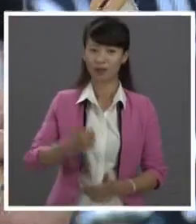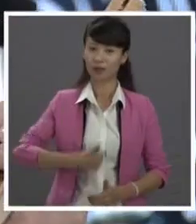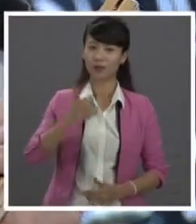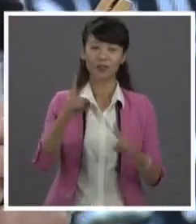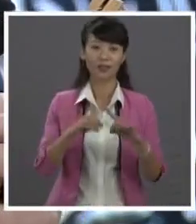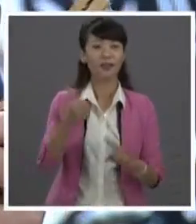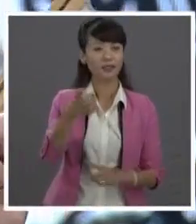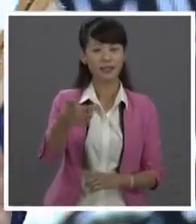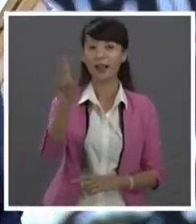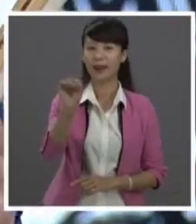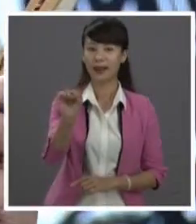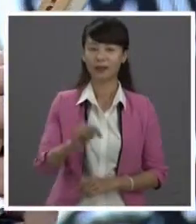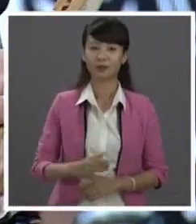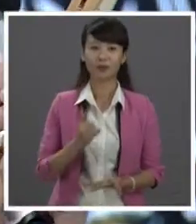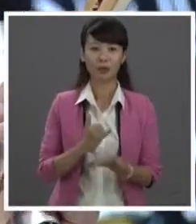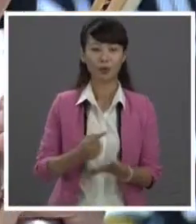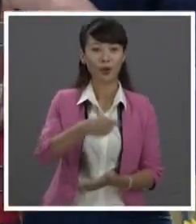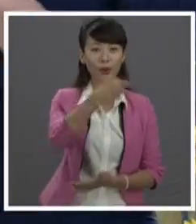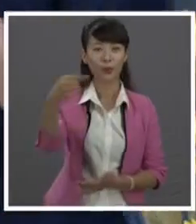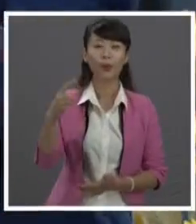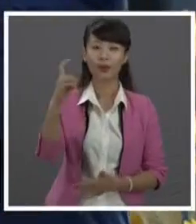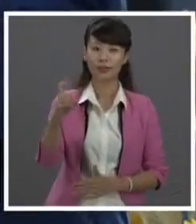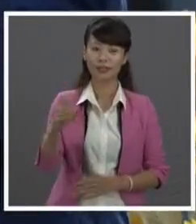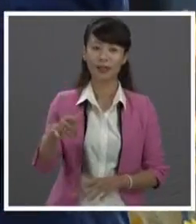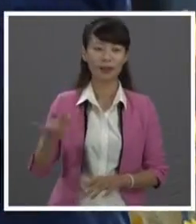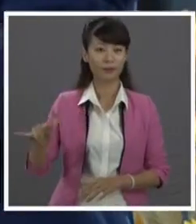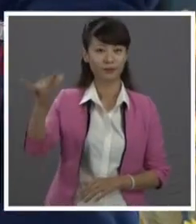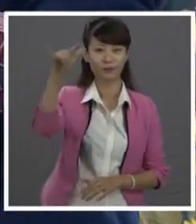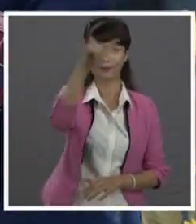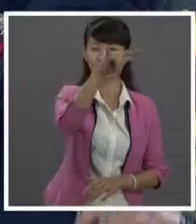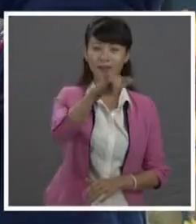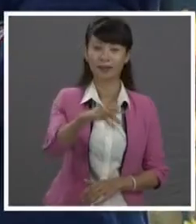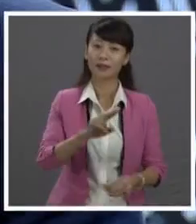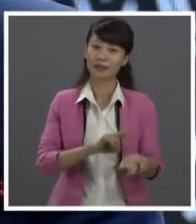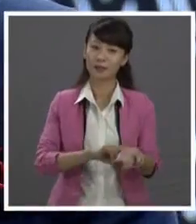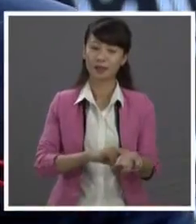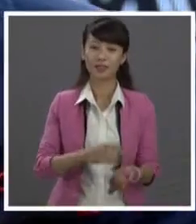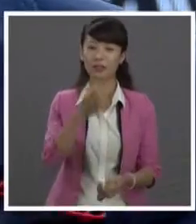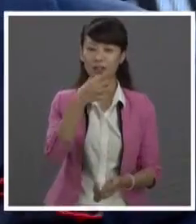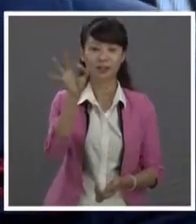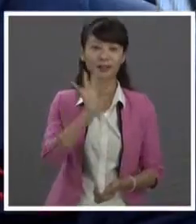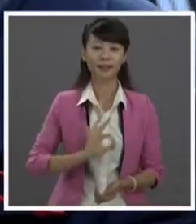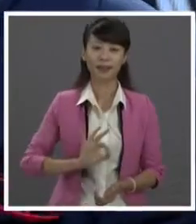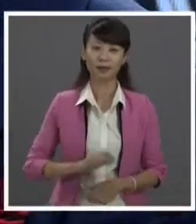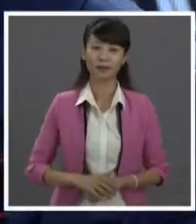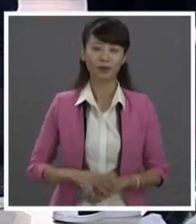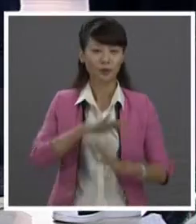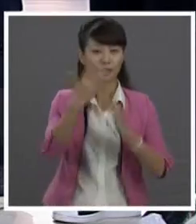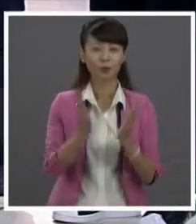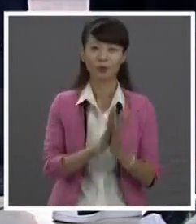是 曾经有一次坐国际航班到国外感冒了，哎呦，想吃颗药，全程都是手